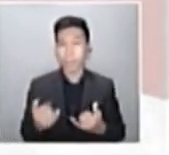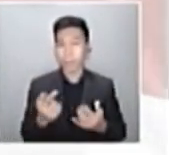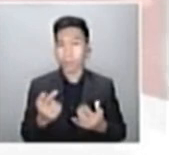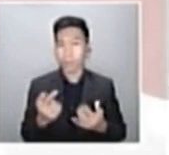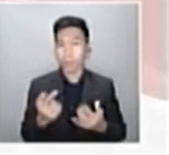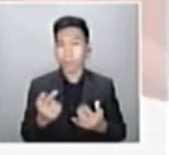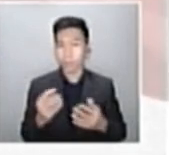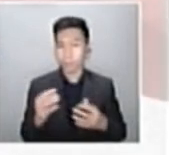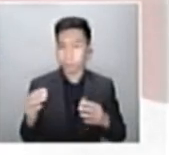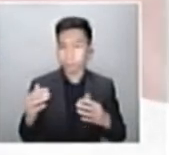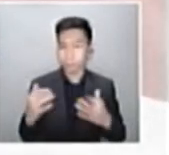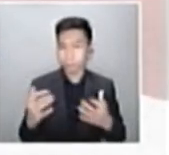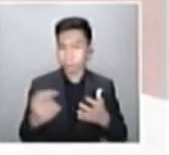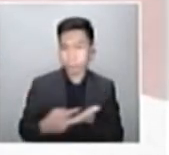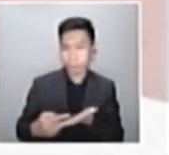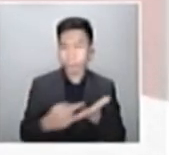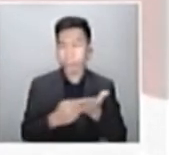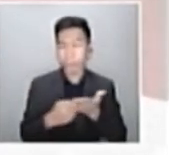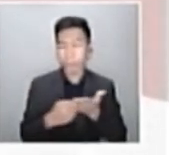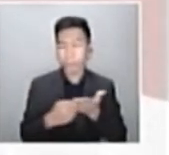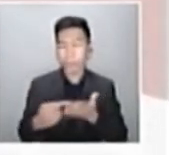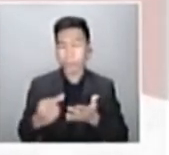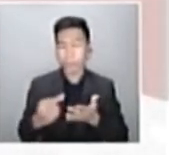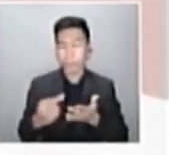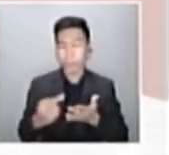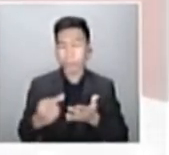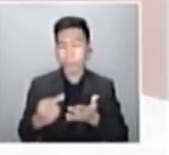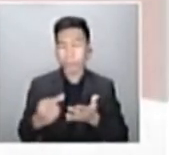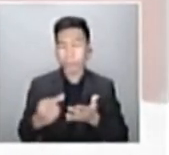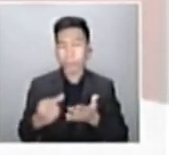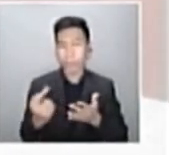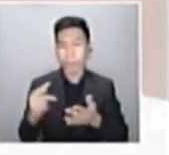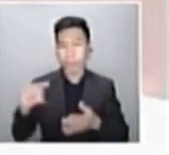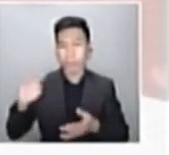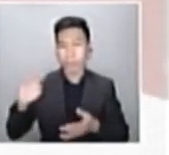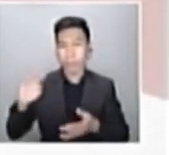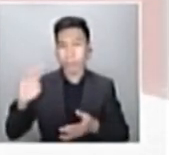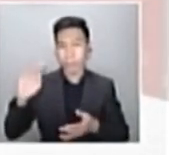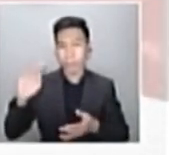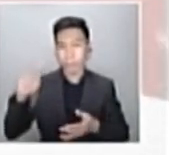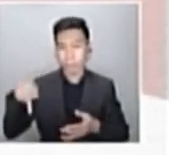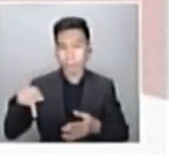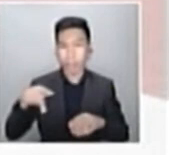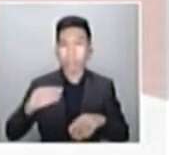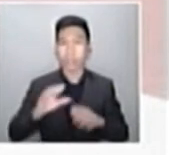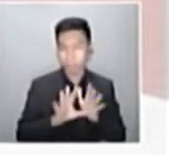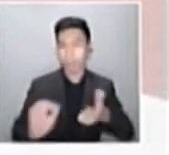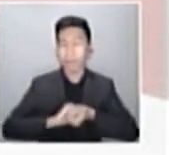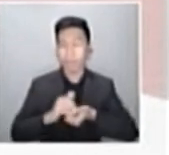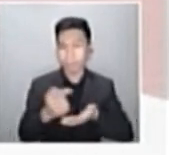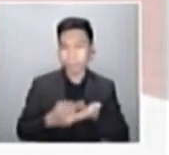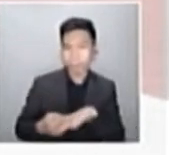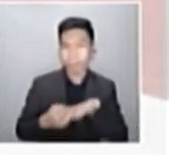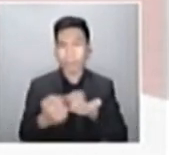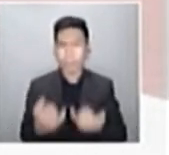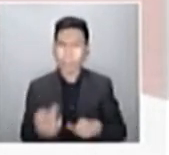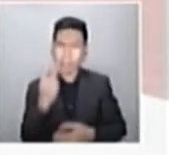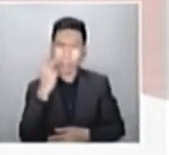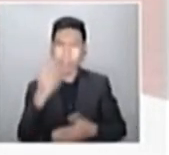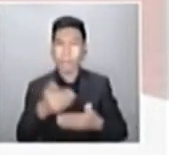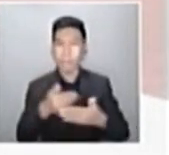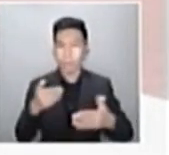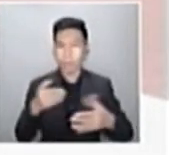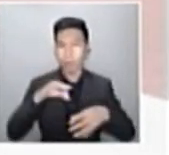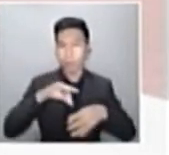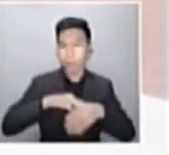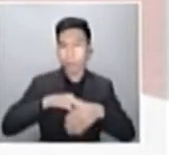ng mga broadcaster ng Pilipinas, mabibigyan tayo ng huling pasilit bago ang halalan sa pangunahing agenda ng mga tumatakbo para